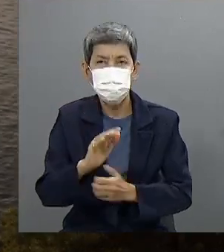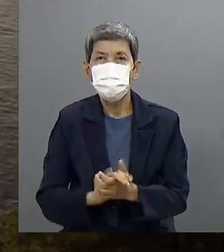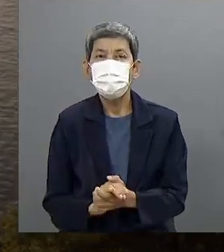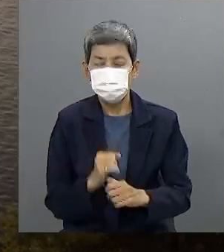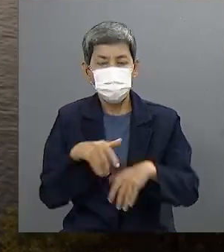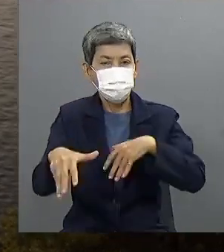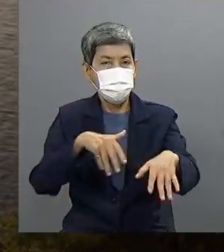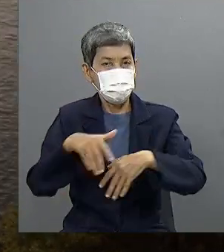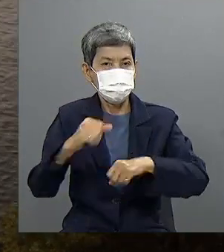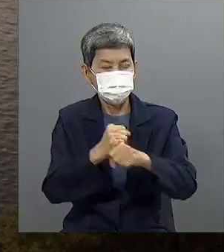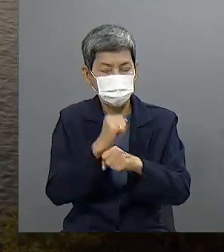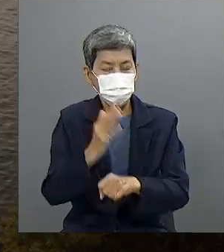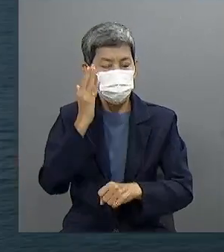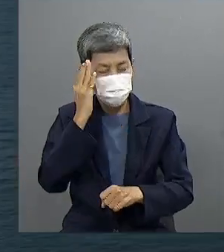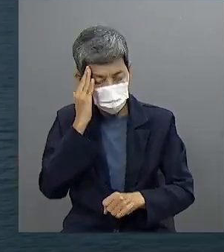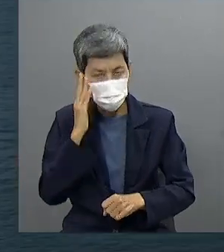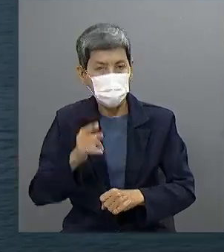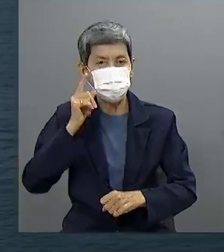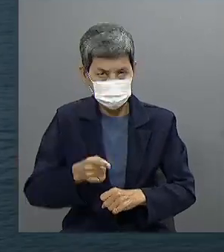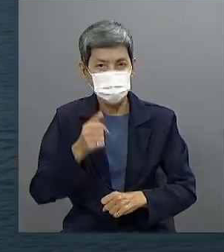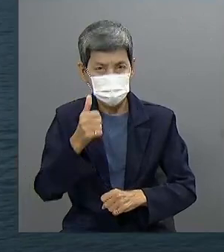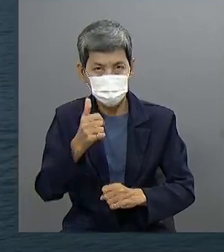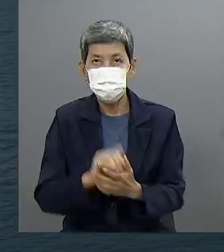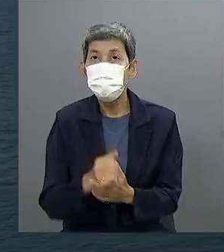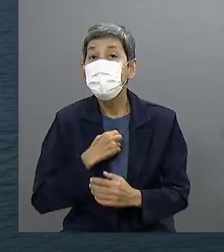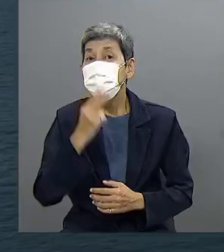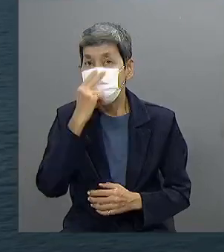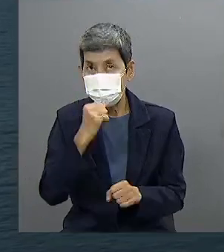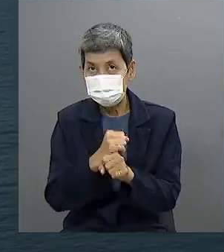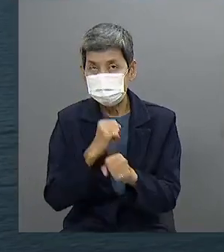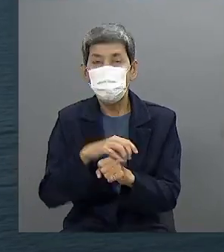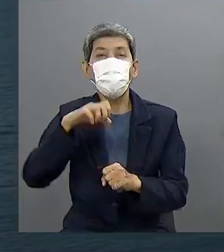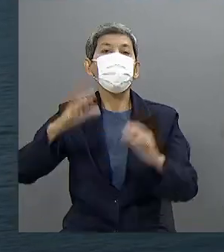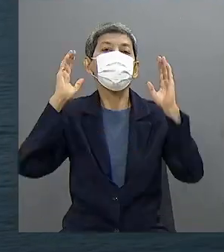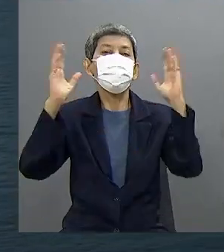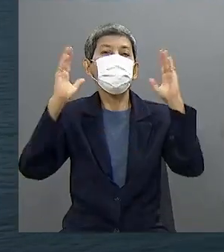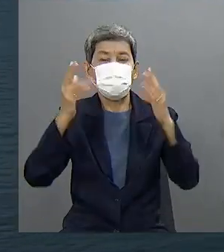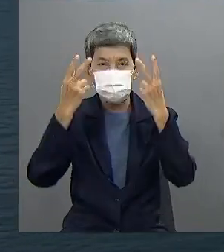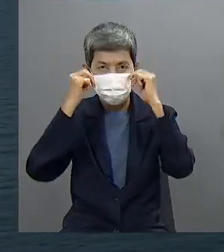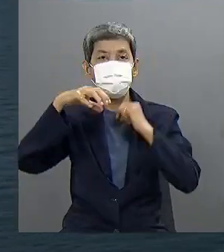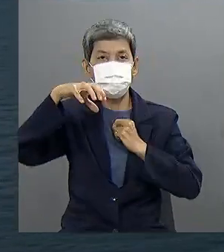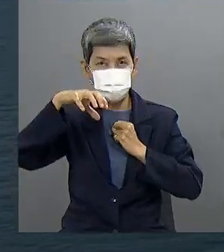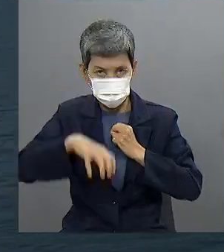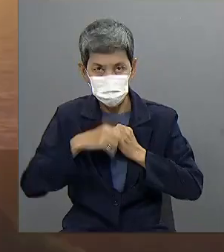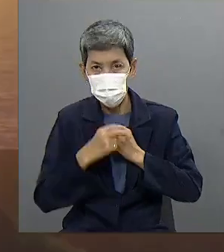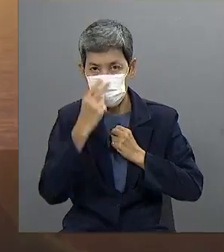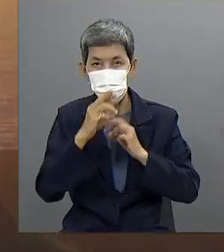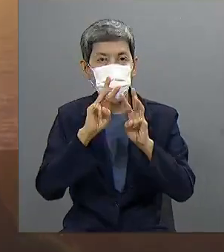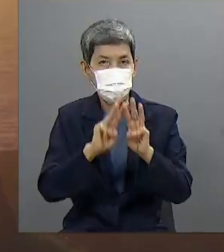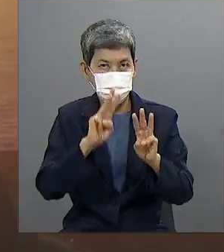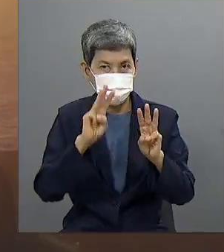ได้รับข้อมูลข่าวสารเพิ่มเติมที่ถูกต้องครับไปได้เลยครับจากกรมประชาสัมพันธ์สำนักนายกรัฐมนตรีติดตามได้ที่เว็บไซต์